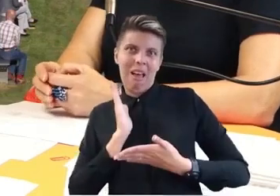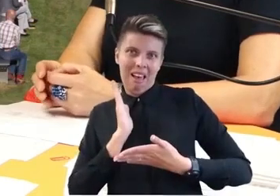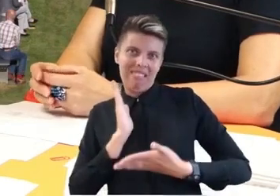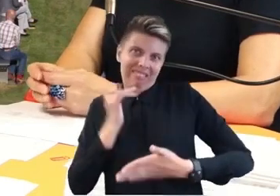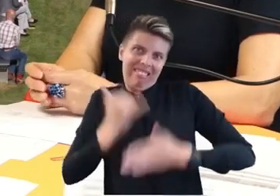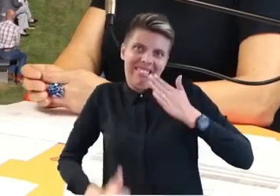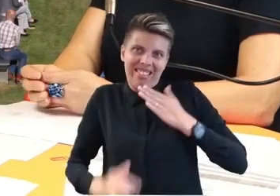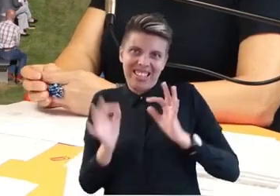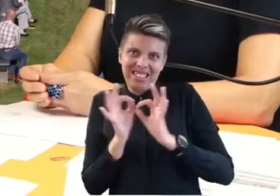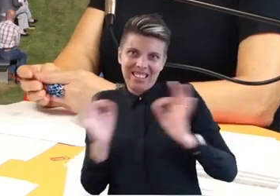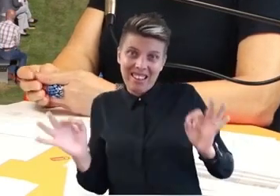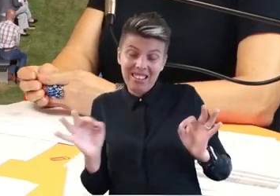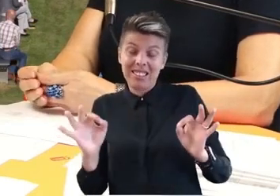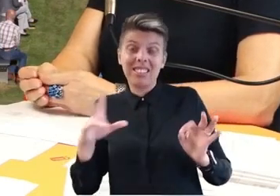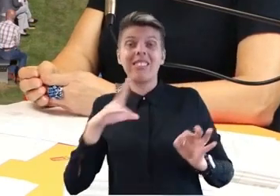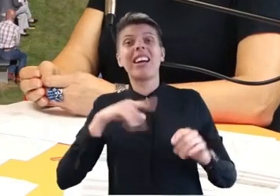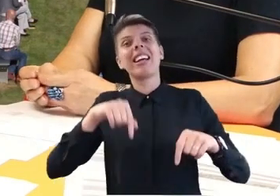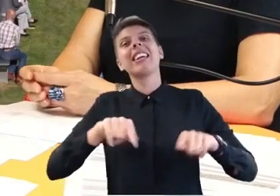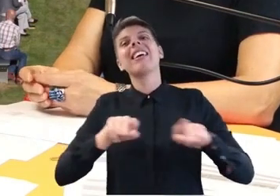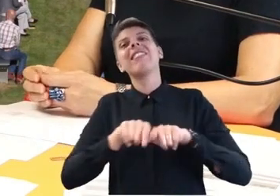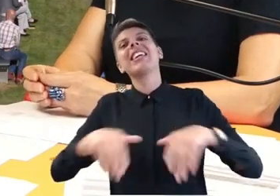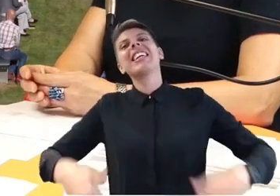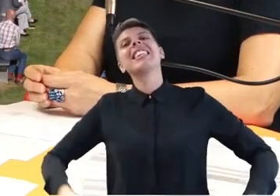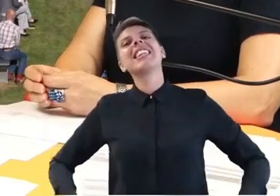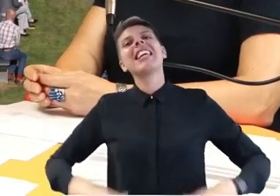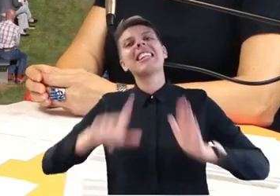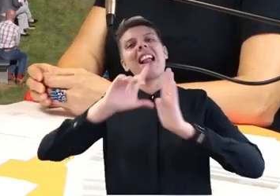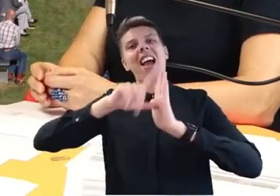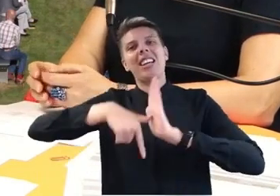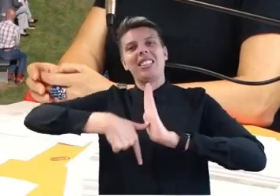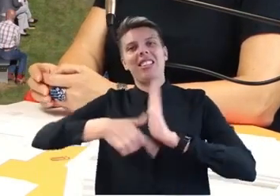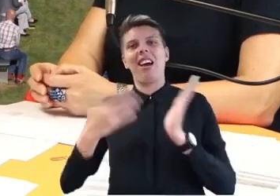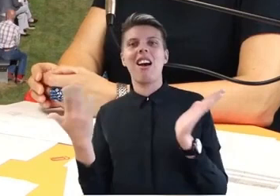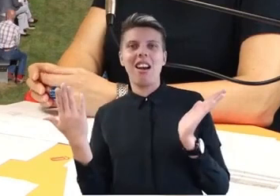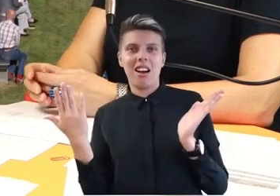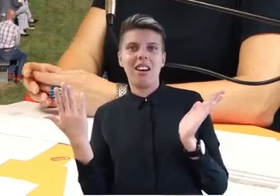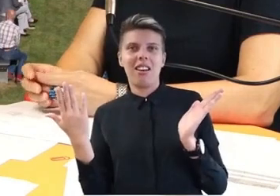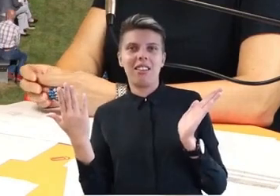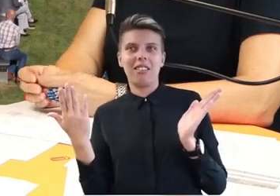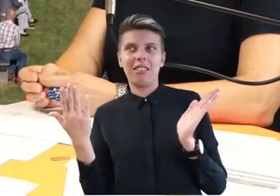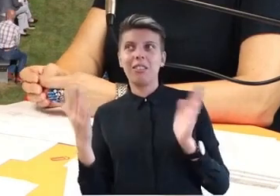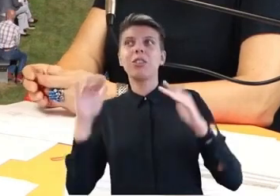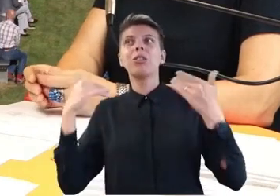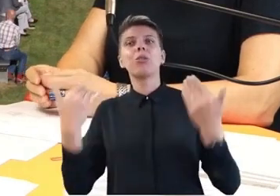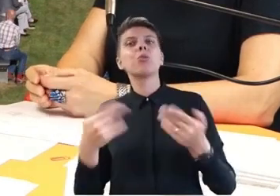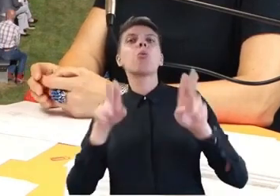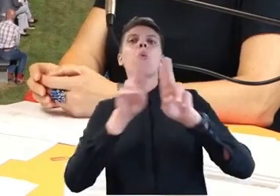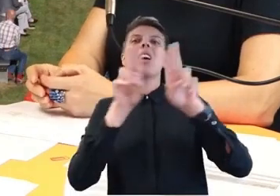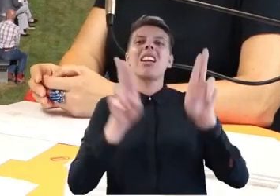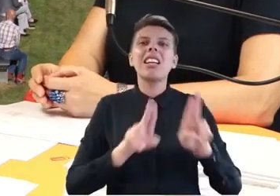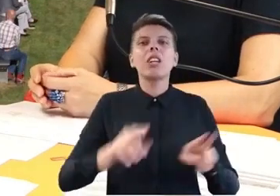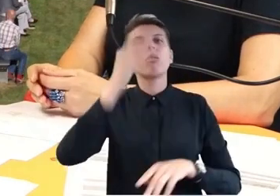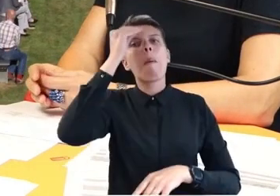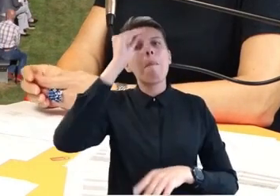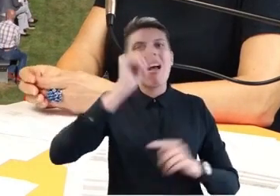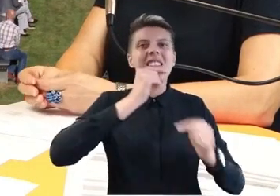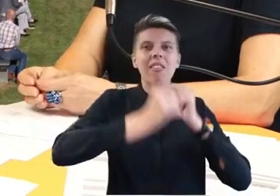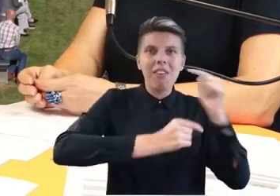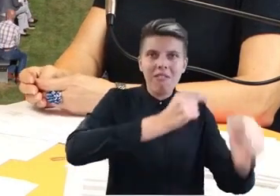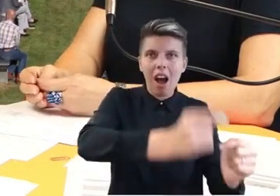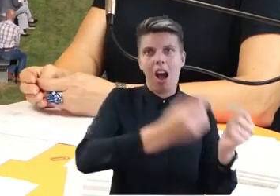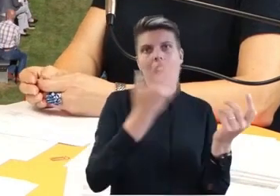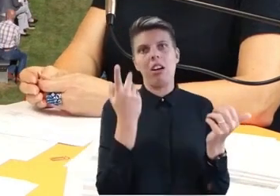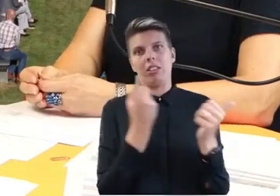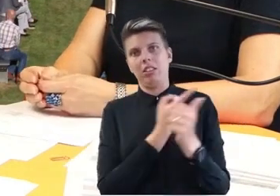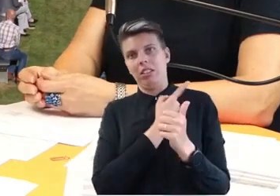ist in vielerlei hinsicht und dienstleister sei es jetzt für diese internationalen meldeverfahren sei es